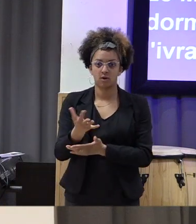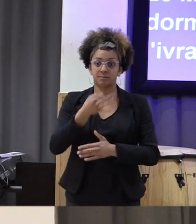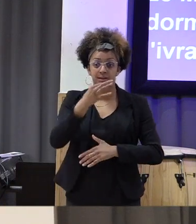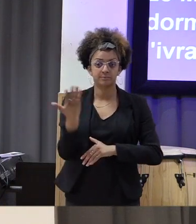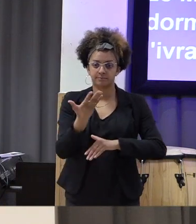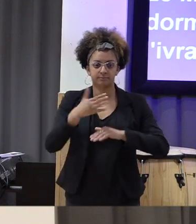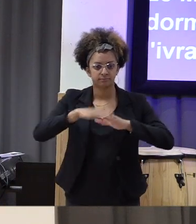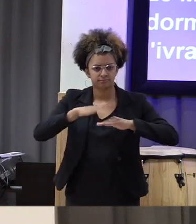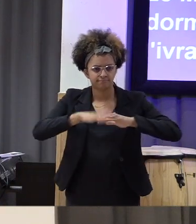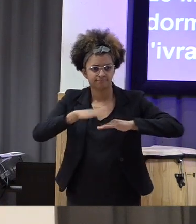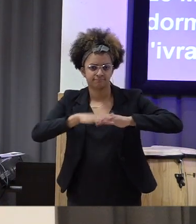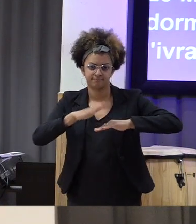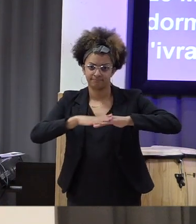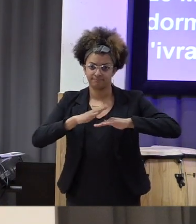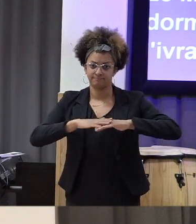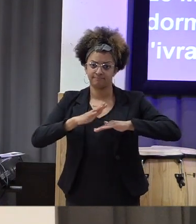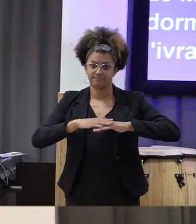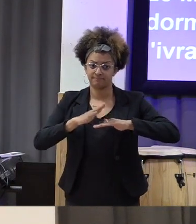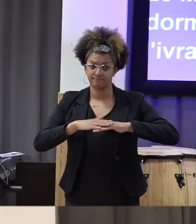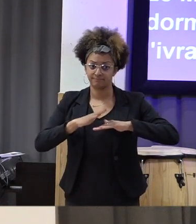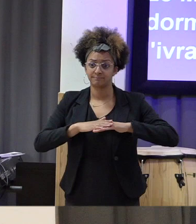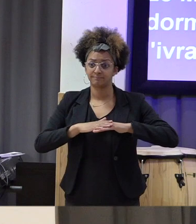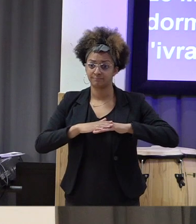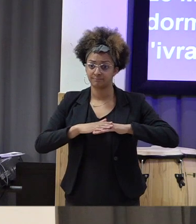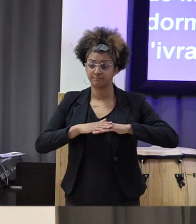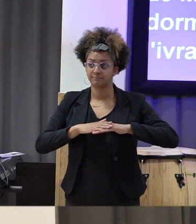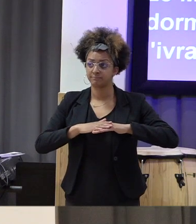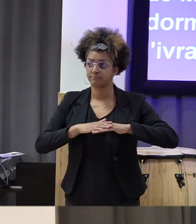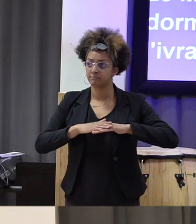l'avertissement de veiller.